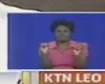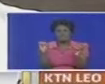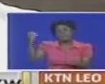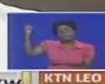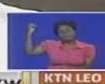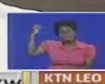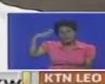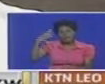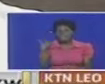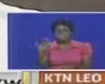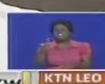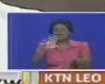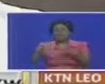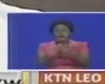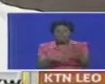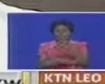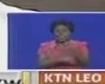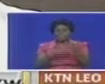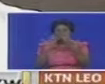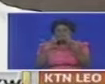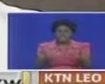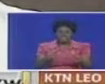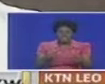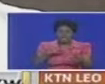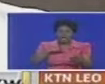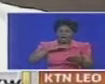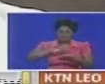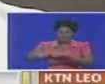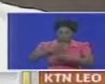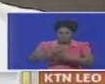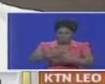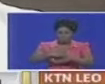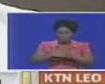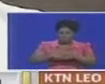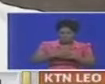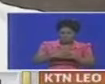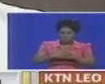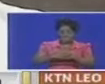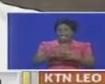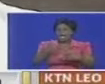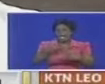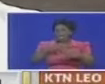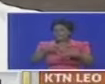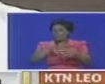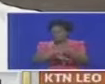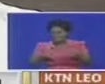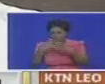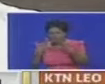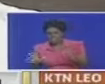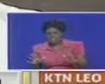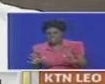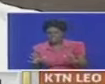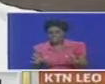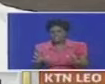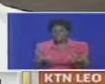ilienda. Nilikuwa nyumba changu, nilikuwa nifanya kazi nao kwa nyumba. Nilikuwa na data ya ilienda. Na